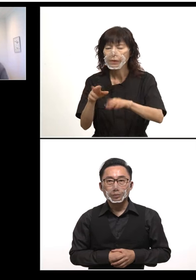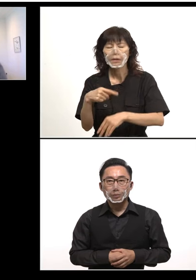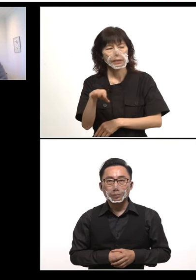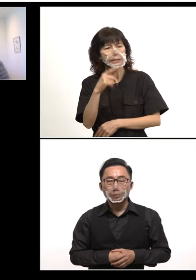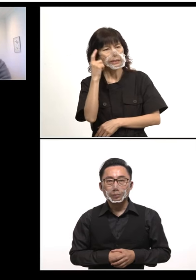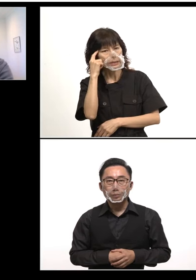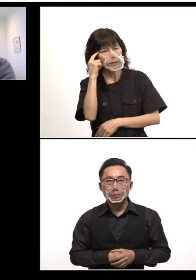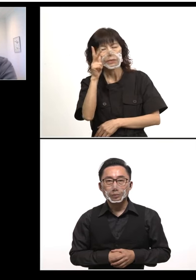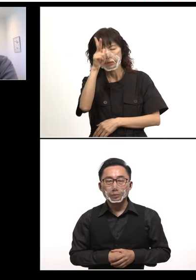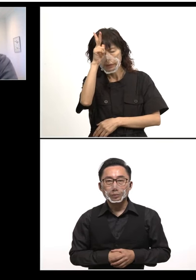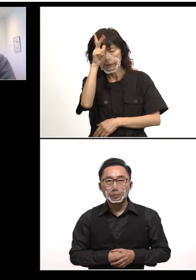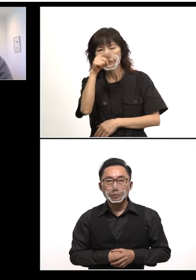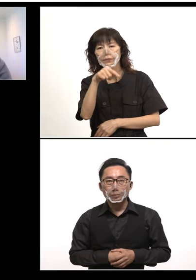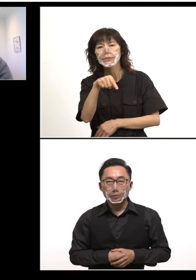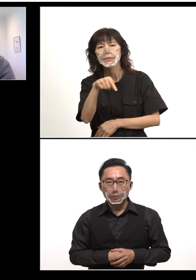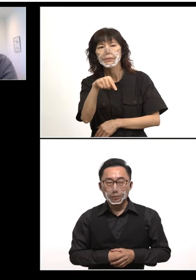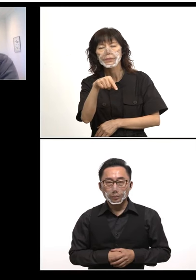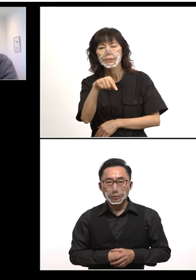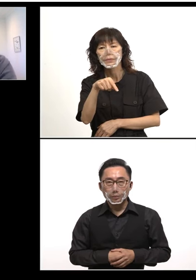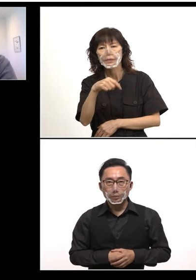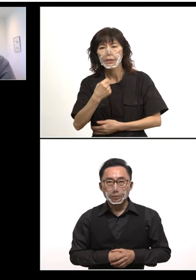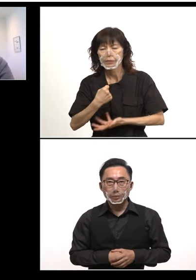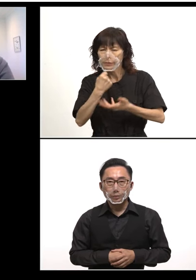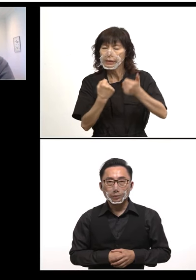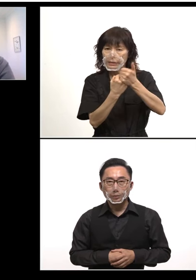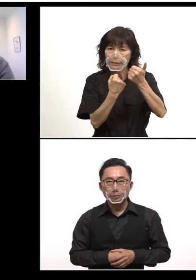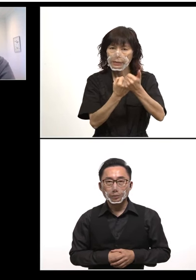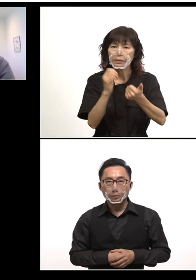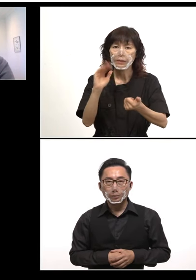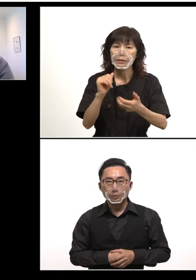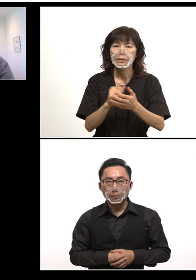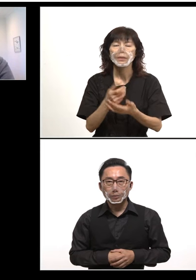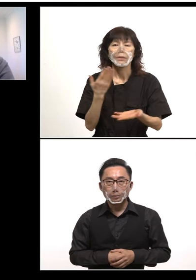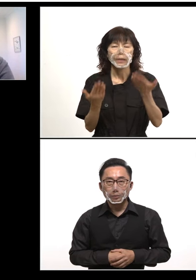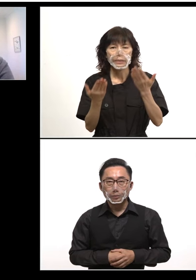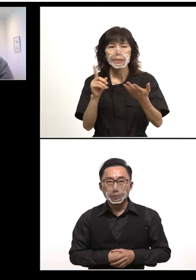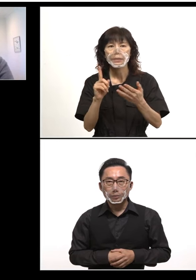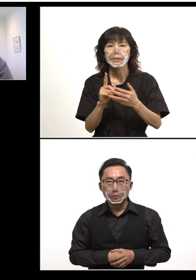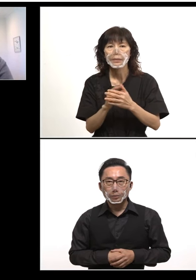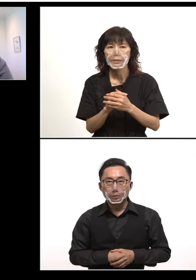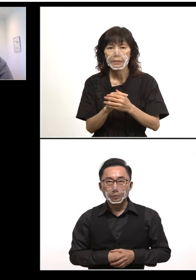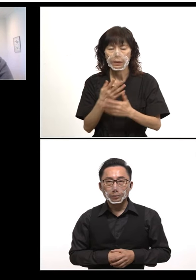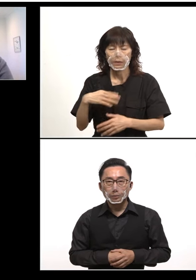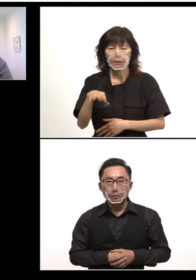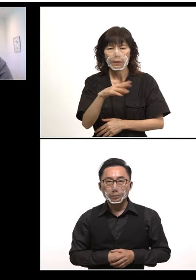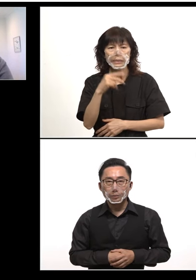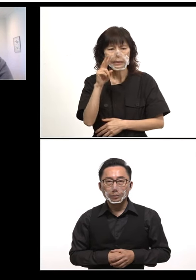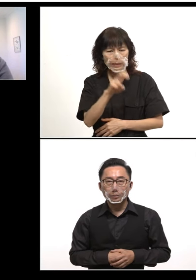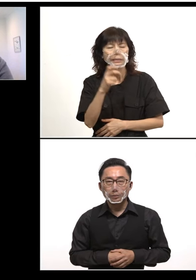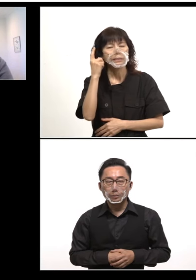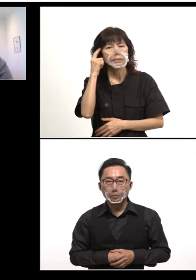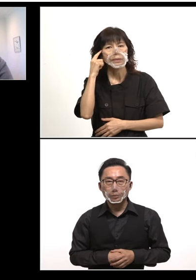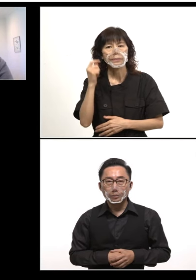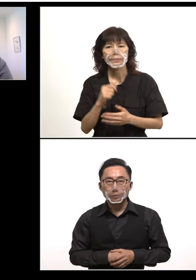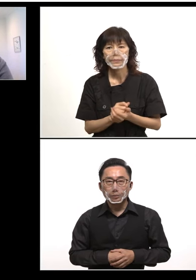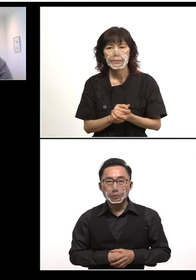而政府佢會去 support， 或者再大啲係其實大家都見到嗰樣嘢嘅。咁我